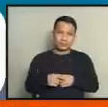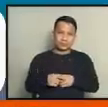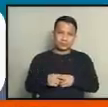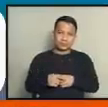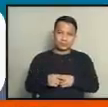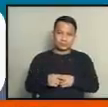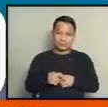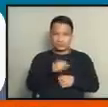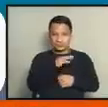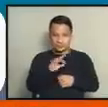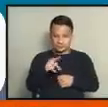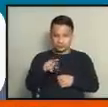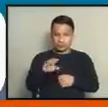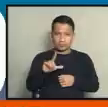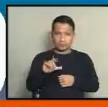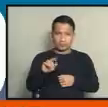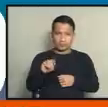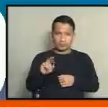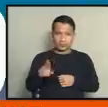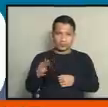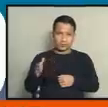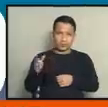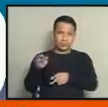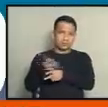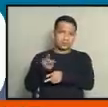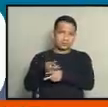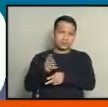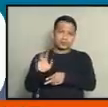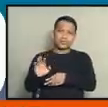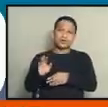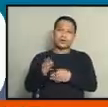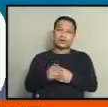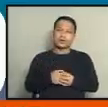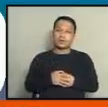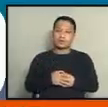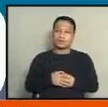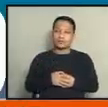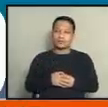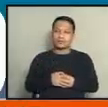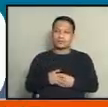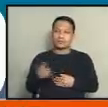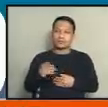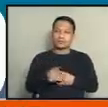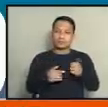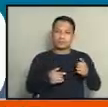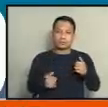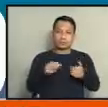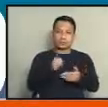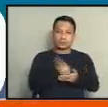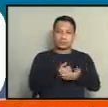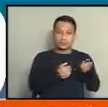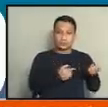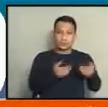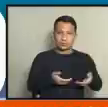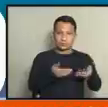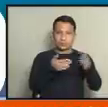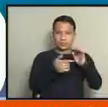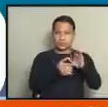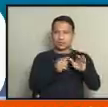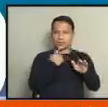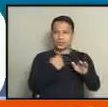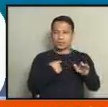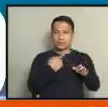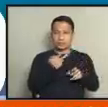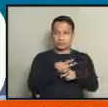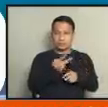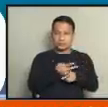ano, parang ano lang po doon, tagabantay lang po, sir. Okay. Eh, sabi ko po sa kanila, kung gusto niyong